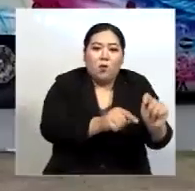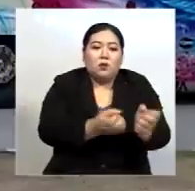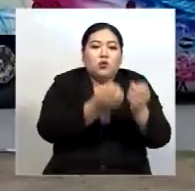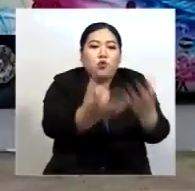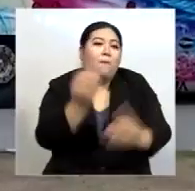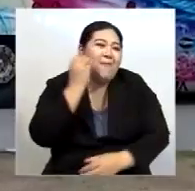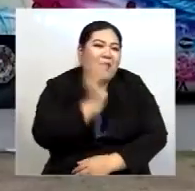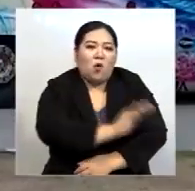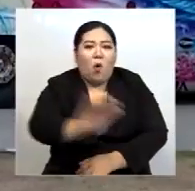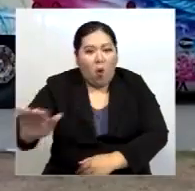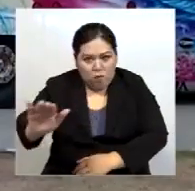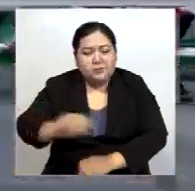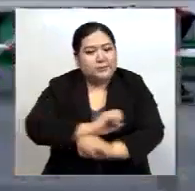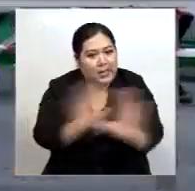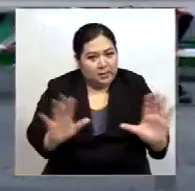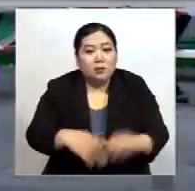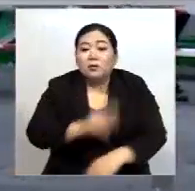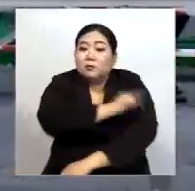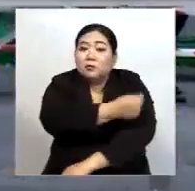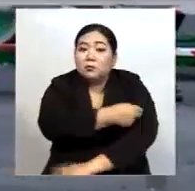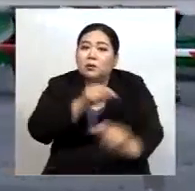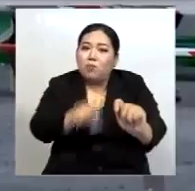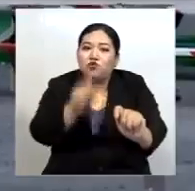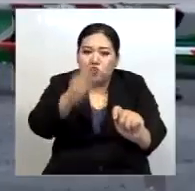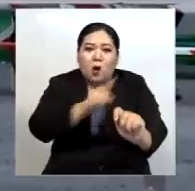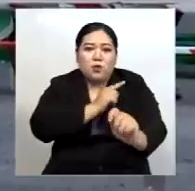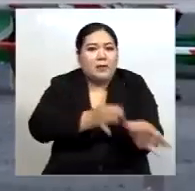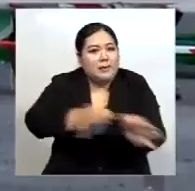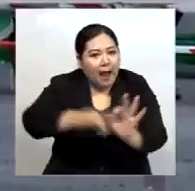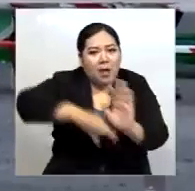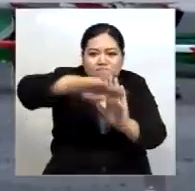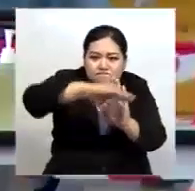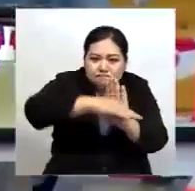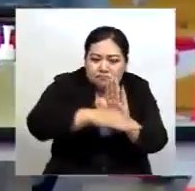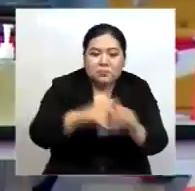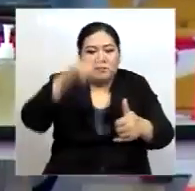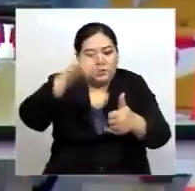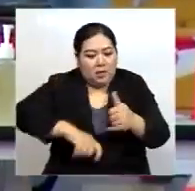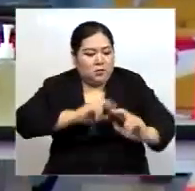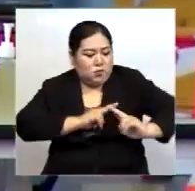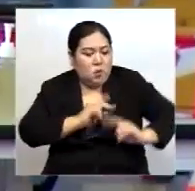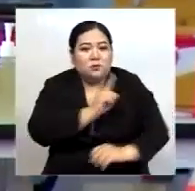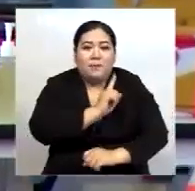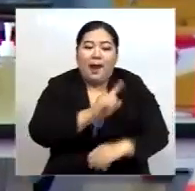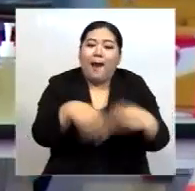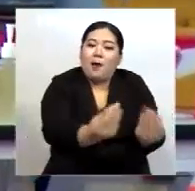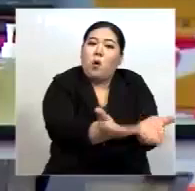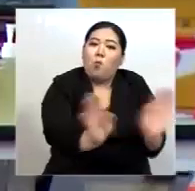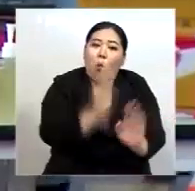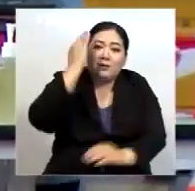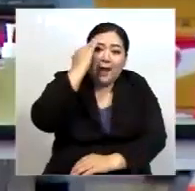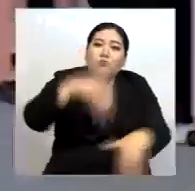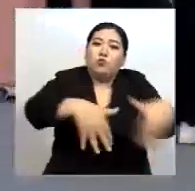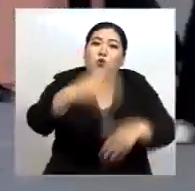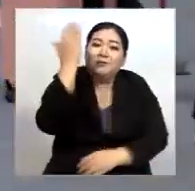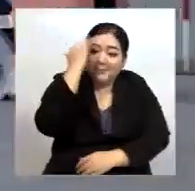แต่ละคนนะคะซึ่งสาธารณสุขตำบลจะต้องเป็นผู้ชี้แจงรายละเอียดข้อปฏิบัติต่างๆให้กับครอบครัวแล้วก็แรง